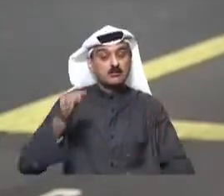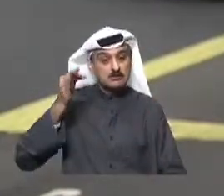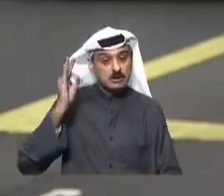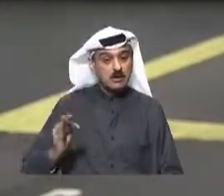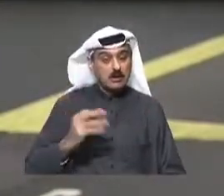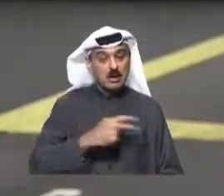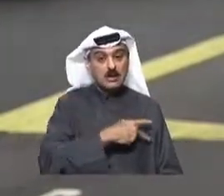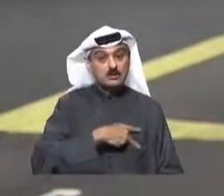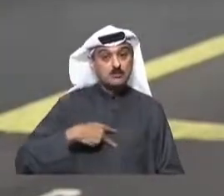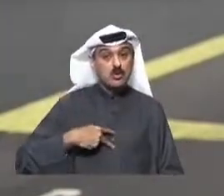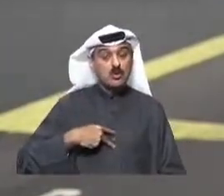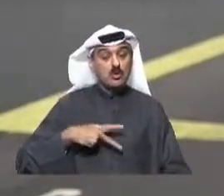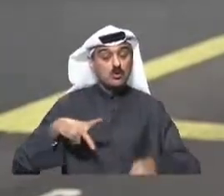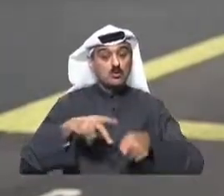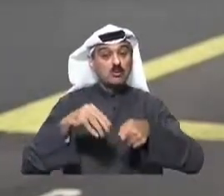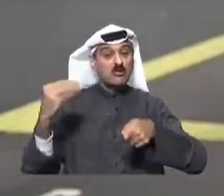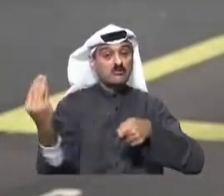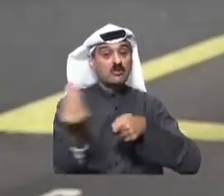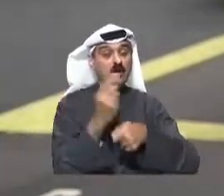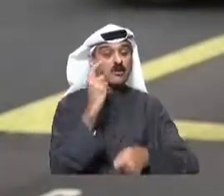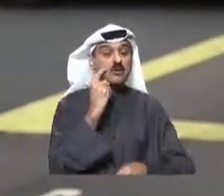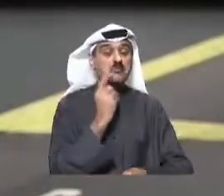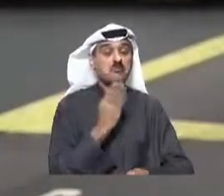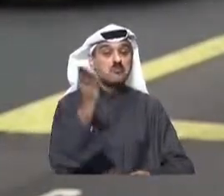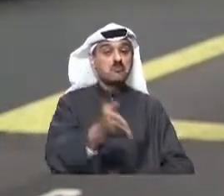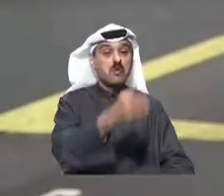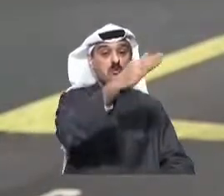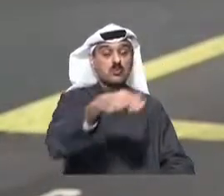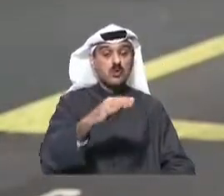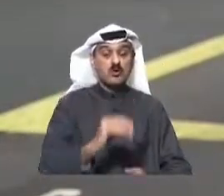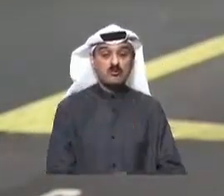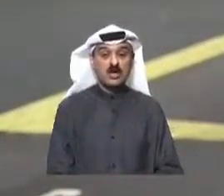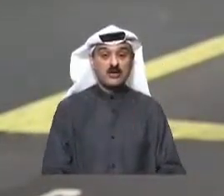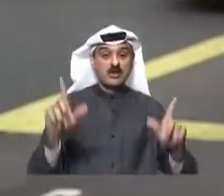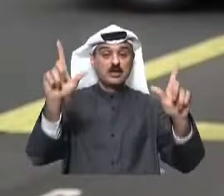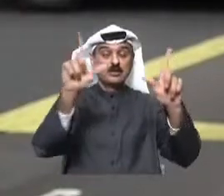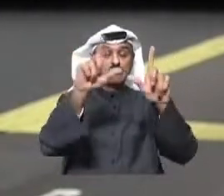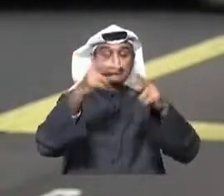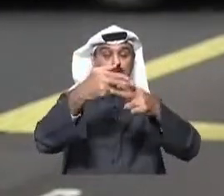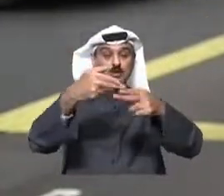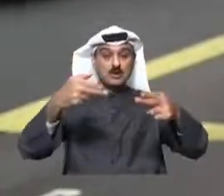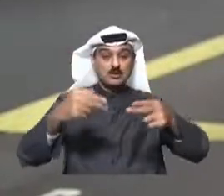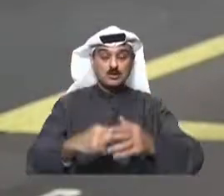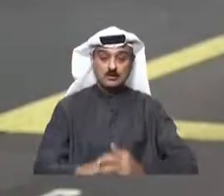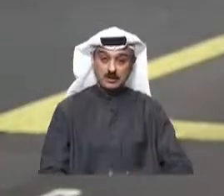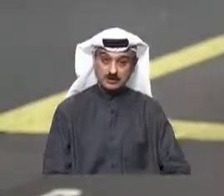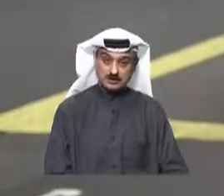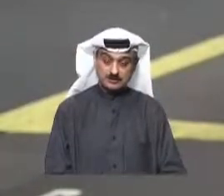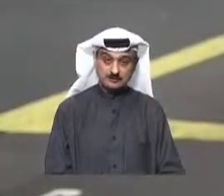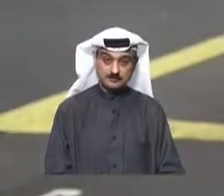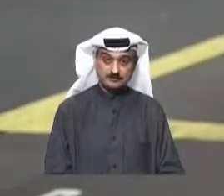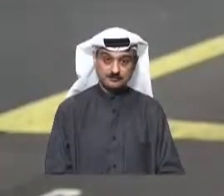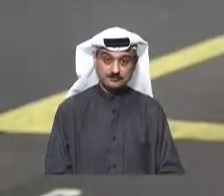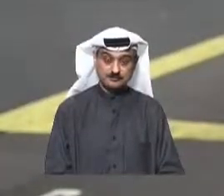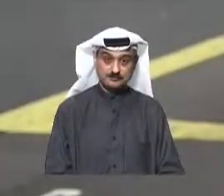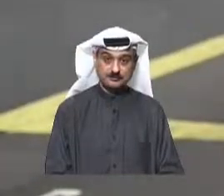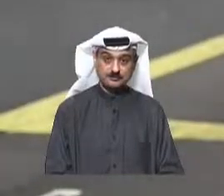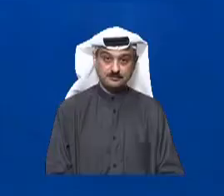فرض إغلاق جديد بعد فترة أعياد الميلاد. جمال شاهين، تلفزيون دولة الكويت،